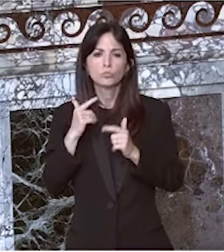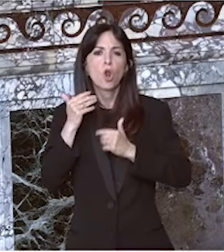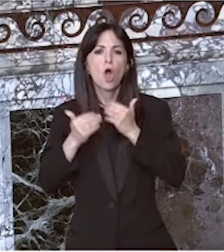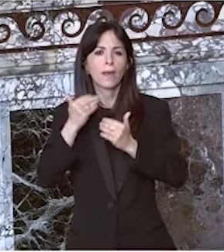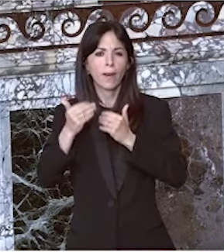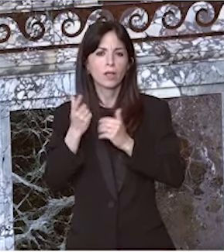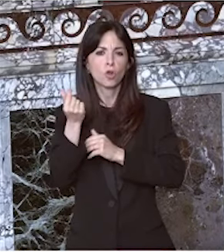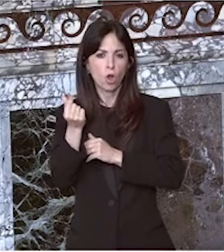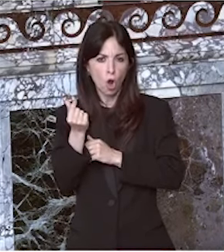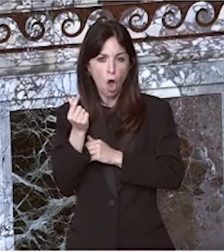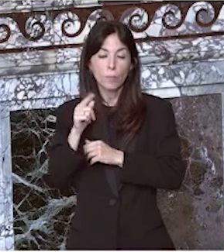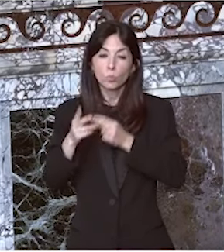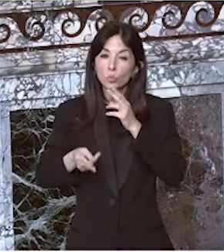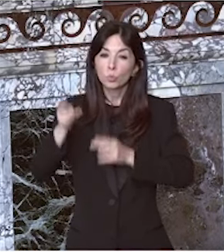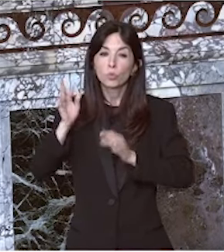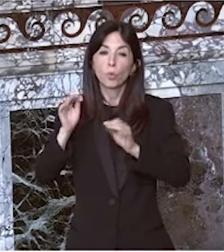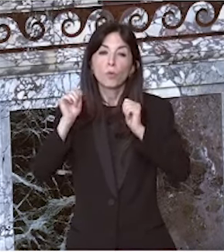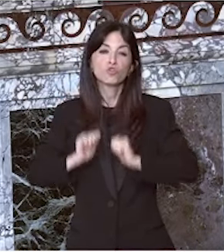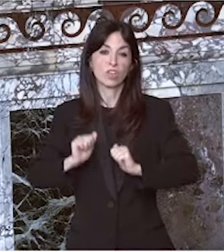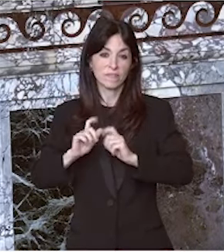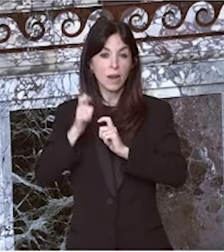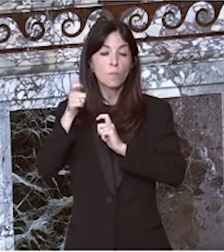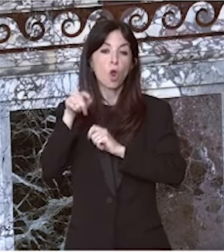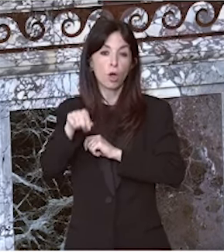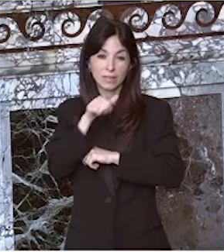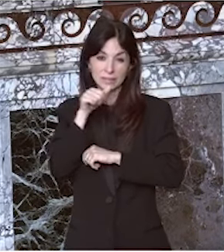economico, ma anche e soprattutto di quello civile.